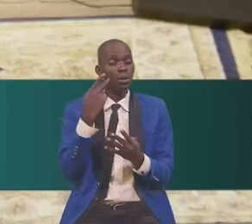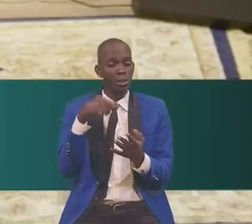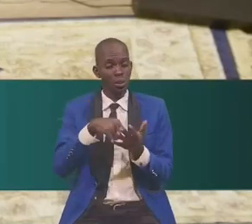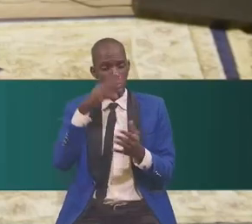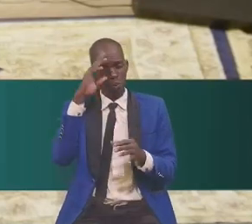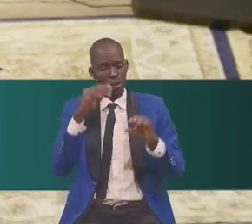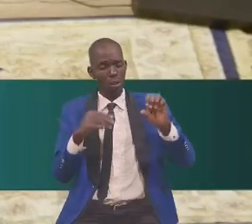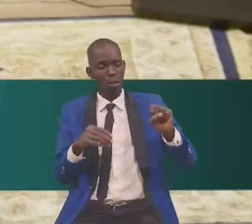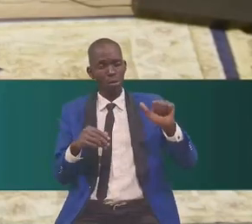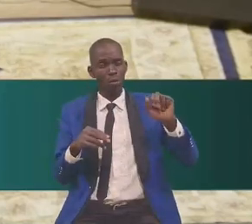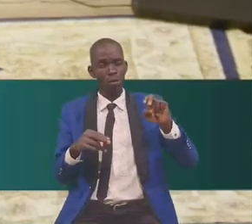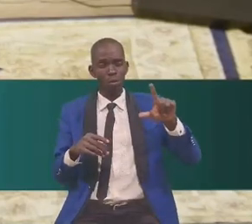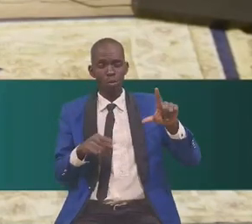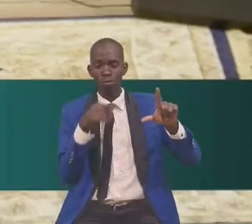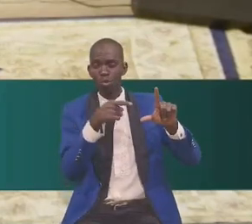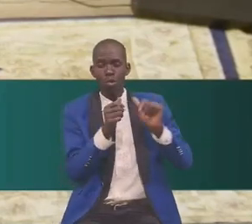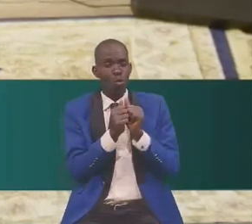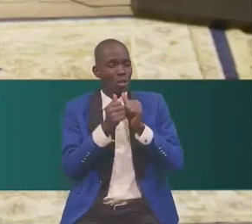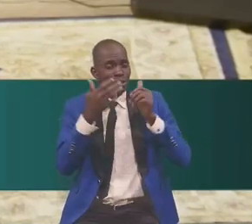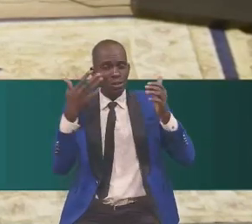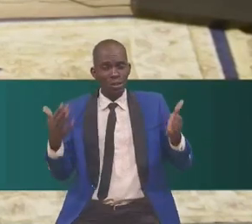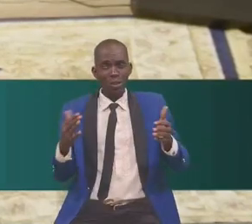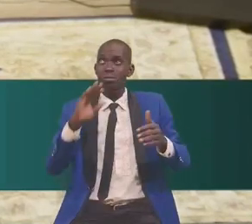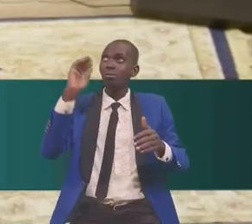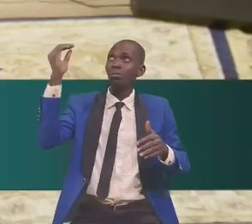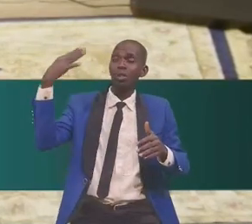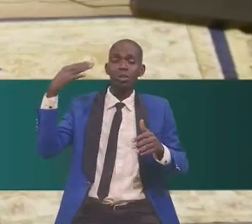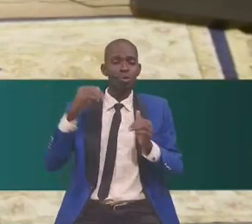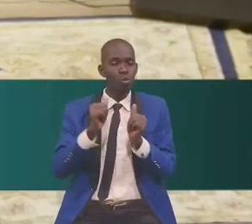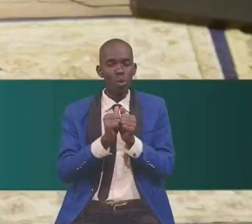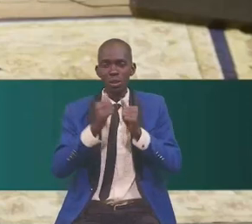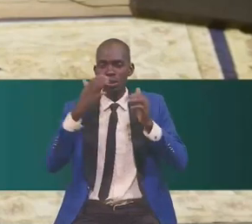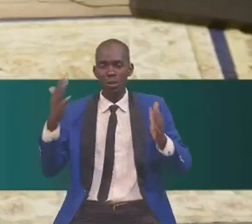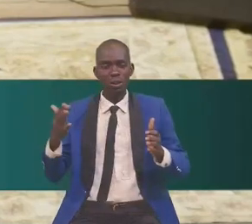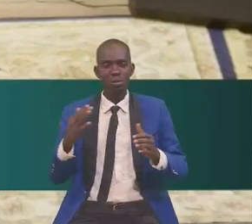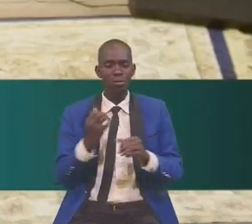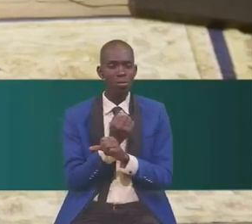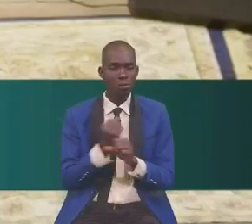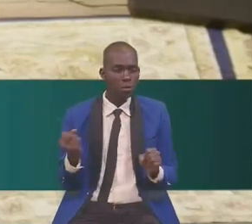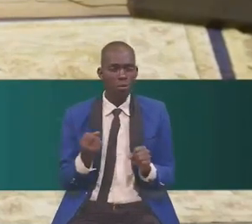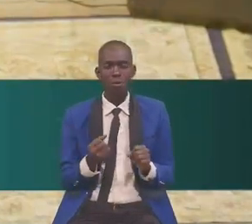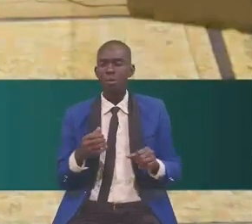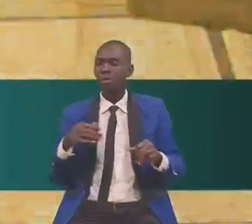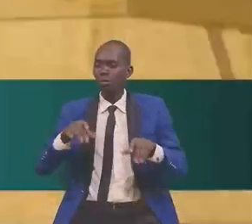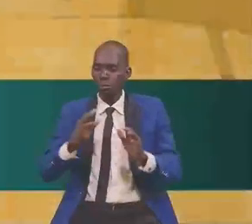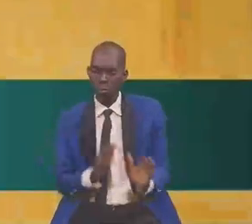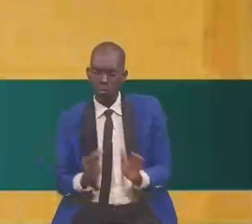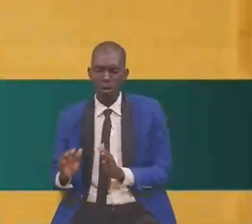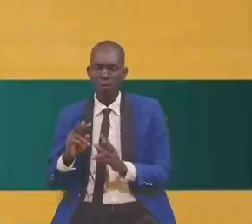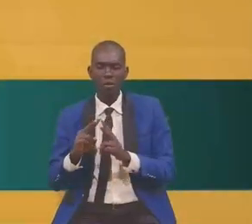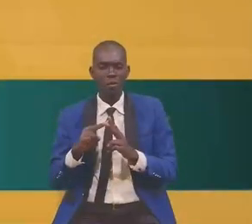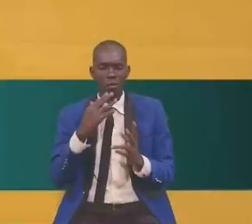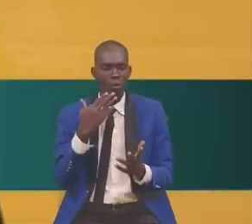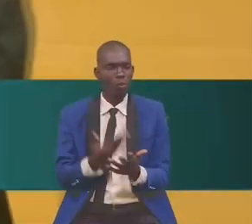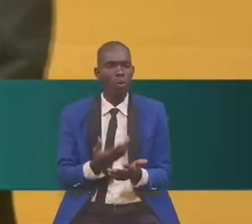peut, de façon stratégique, voulant détruire la chrétienté, voulant détruire ceux-là qui